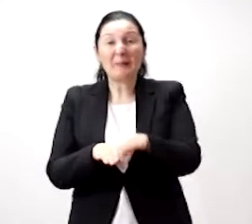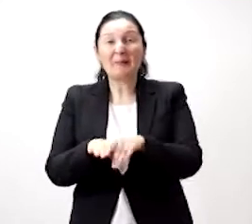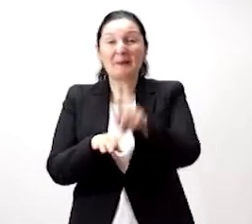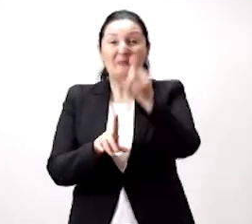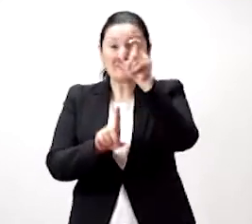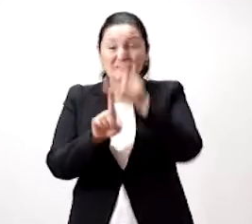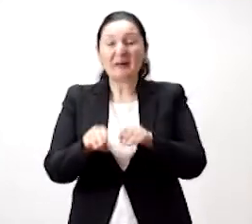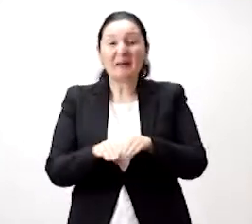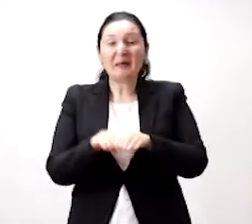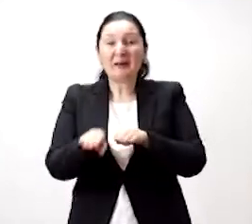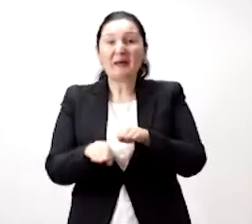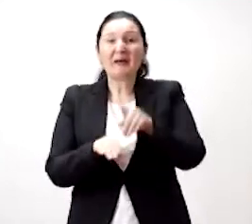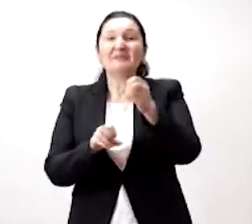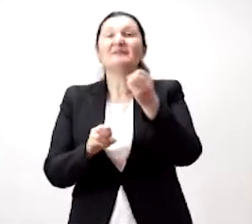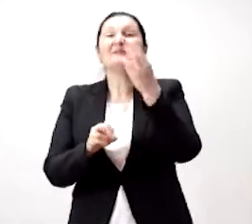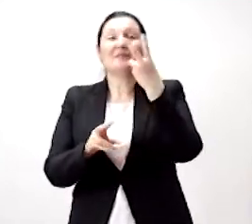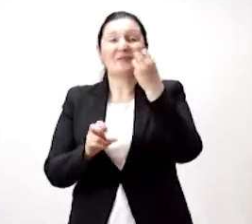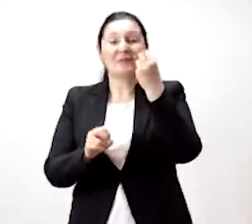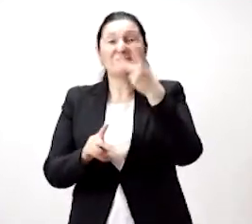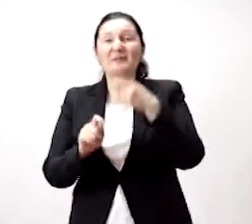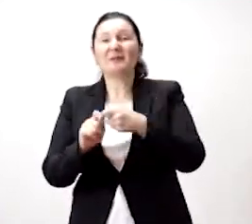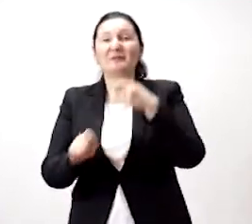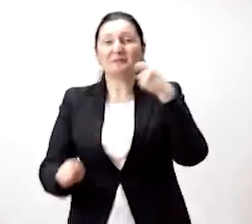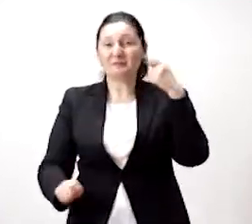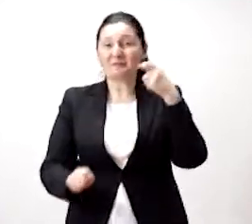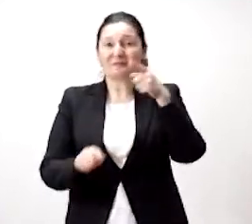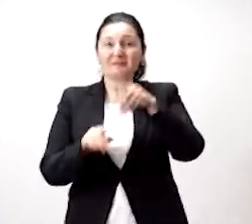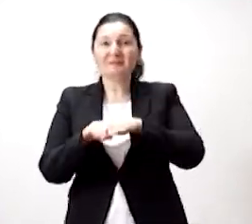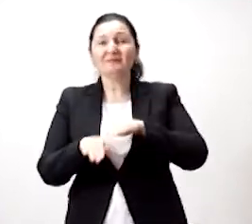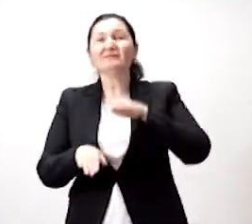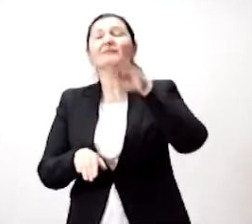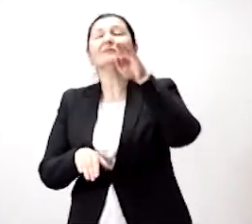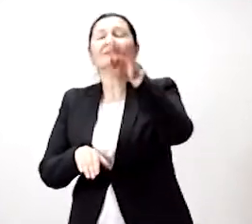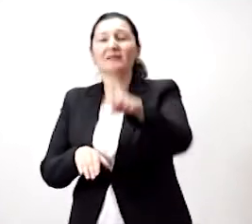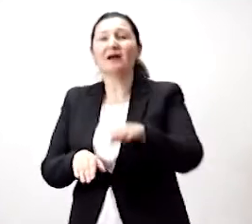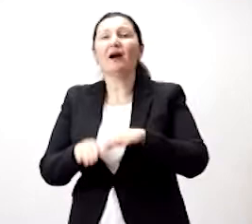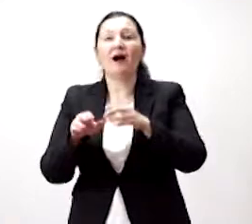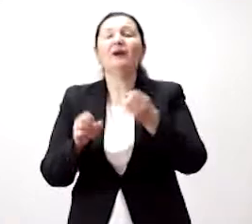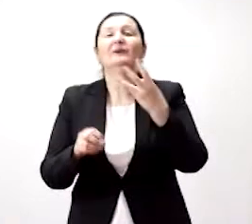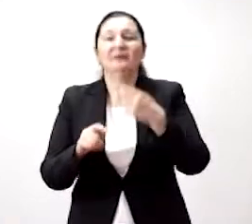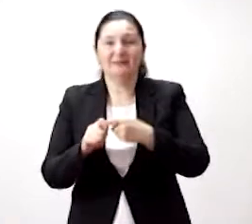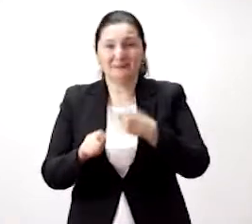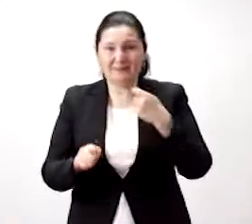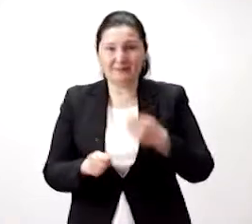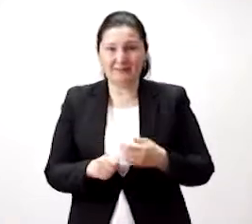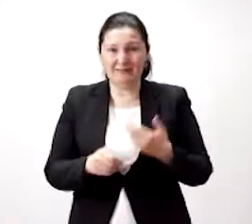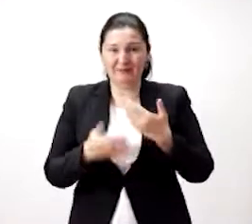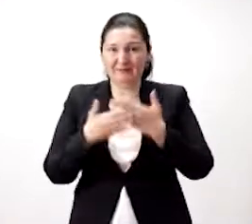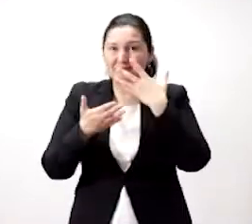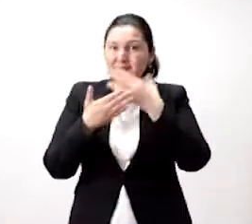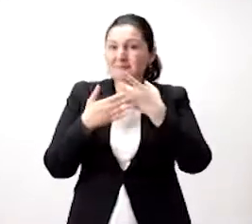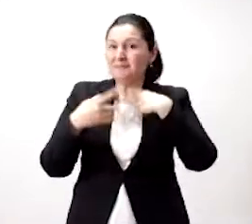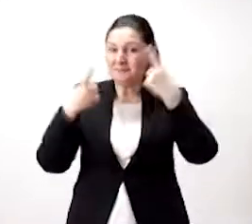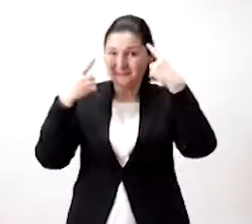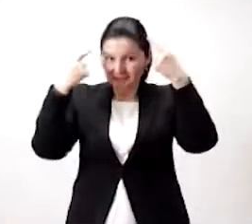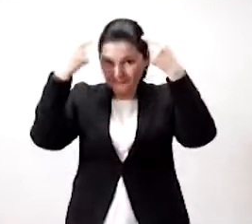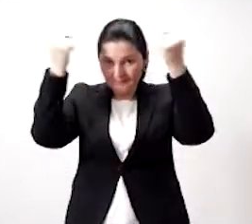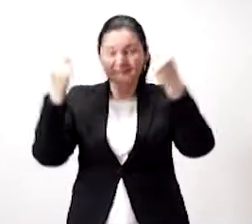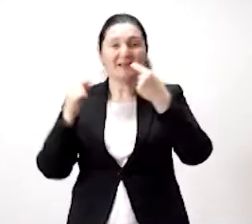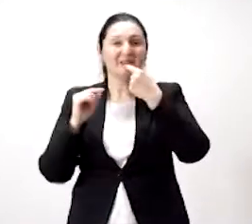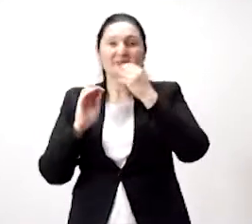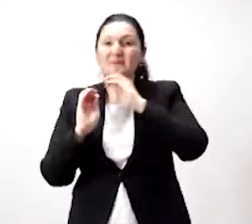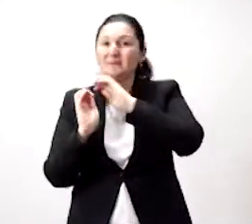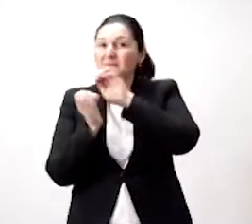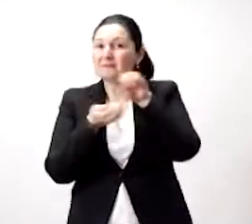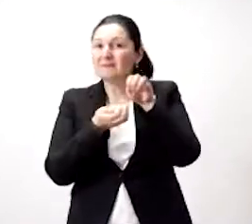метр чанд қадам мешудааст? Имрӯз аз очамуш ҷанг омӯхтам. Охир мо шох надорем. Дандонҳоямон